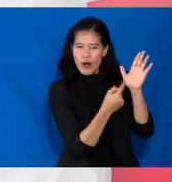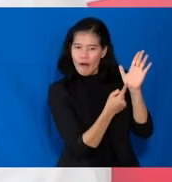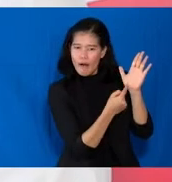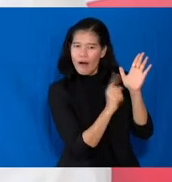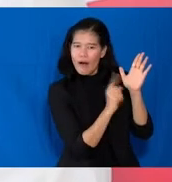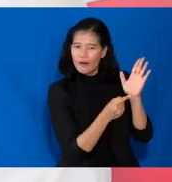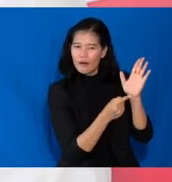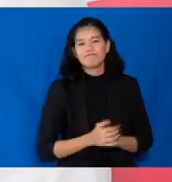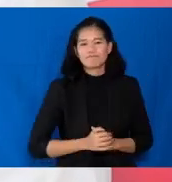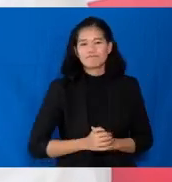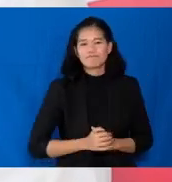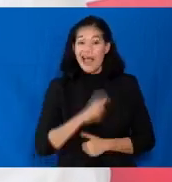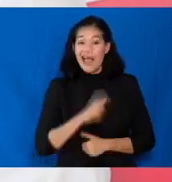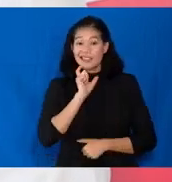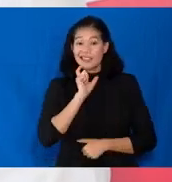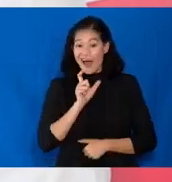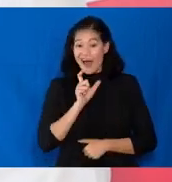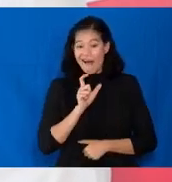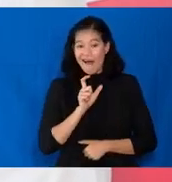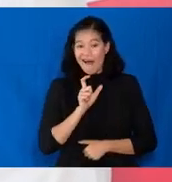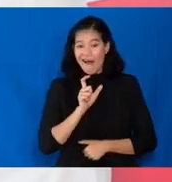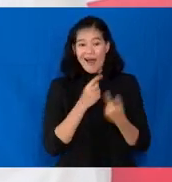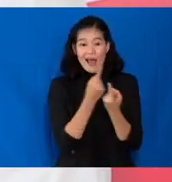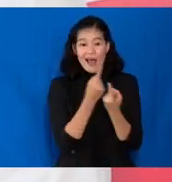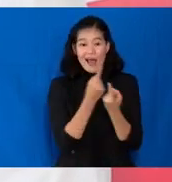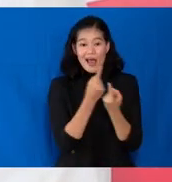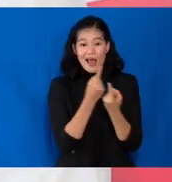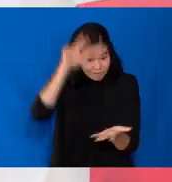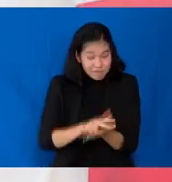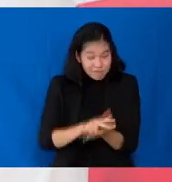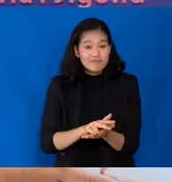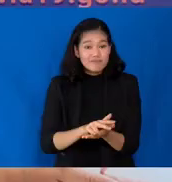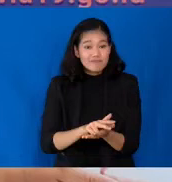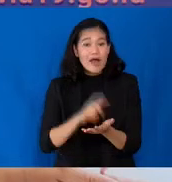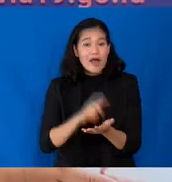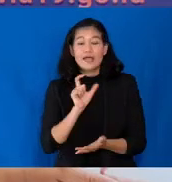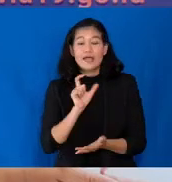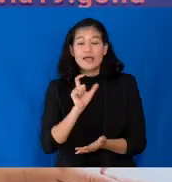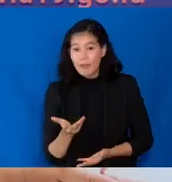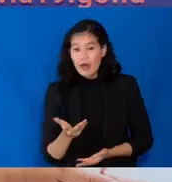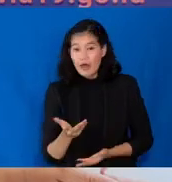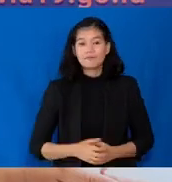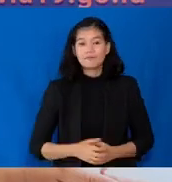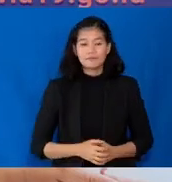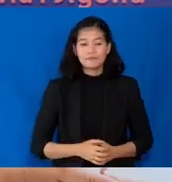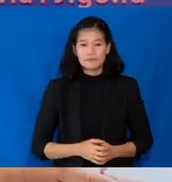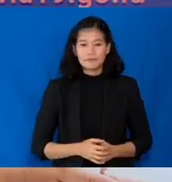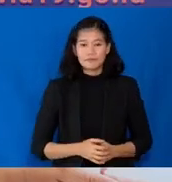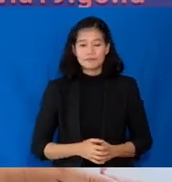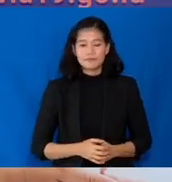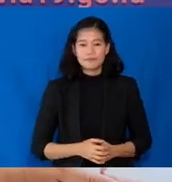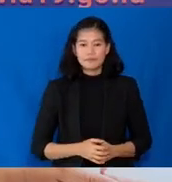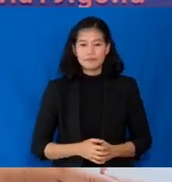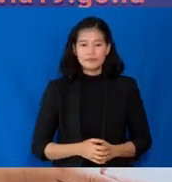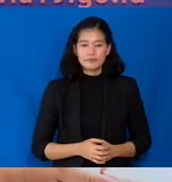nah mekanisme pemberlakuan sosial pemberlakuan pembatasan sosial berskala besar di daerah